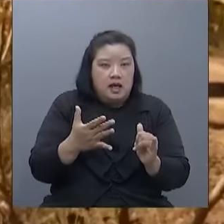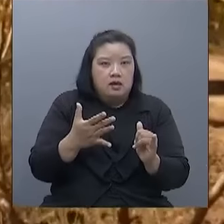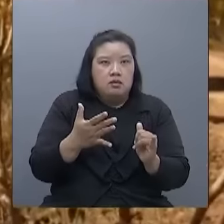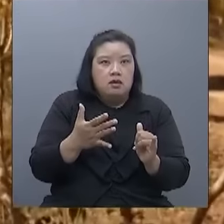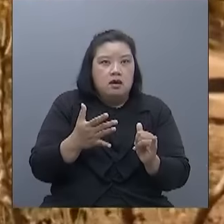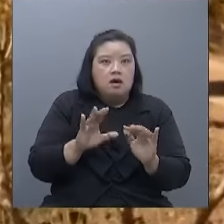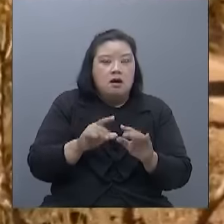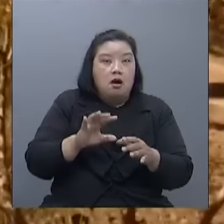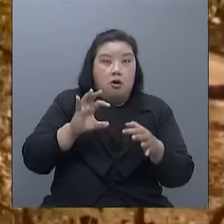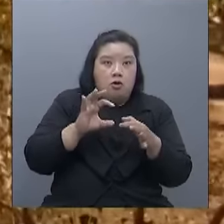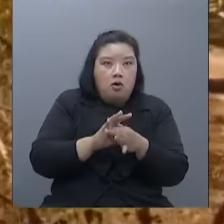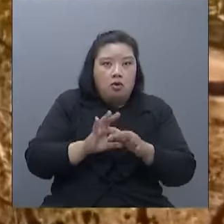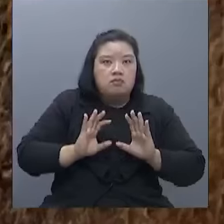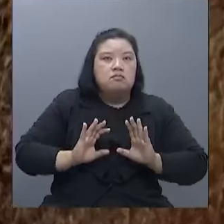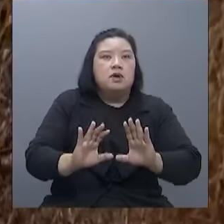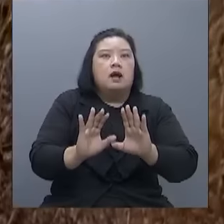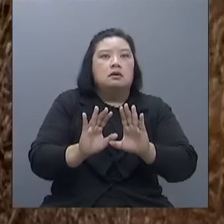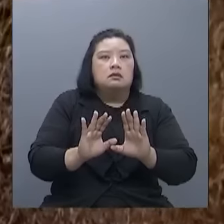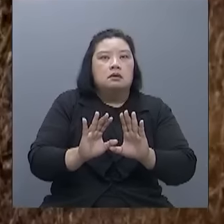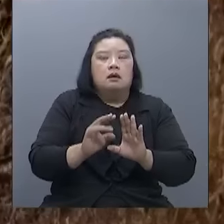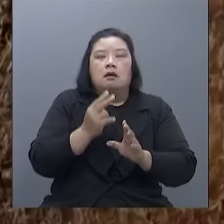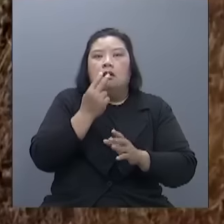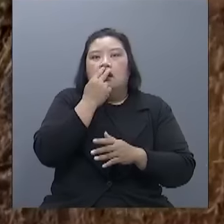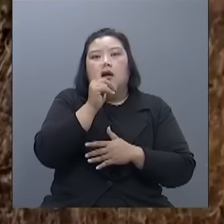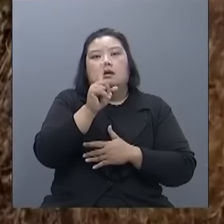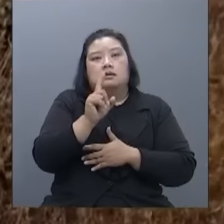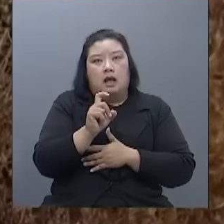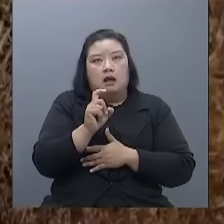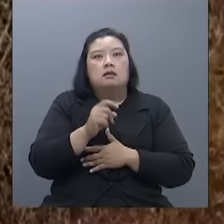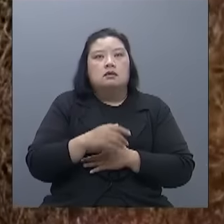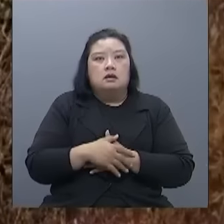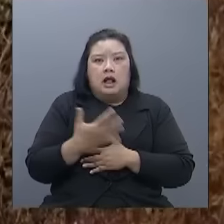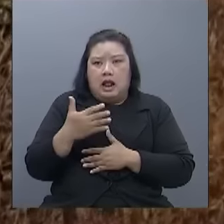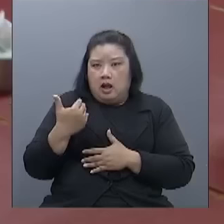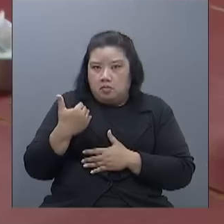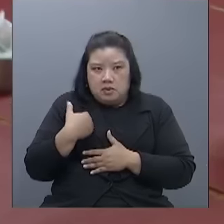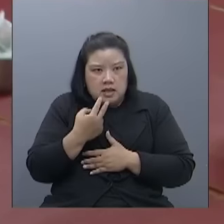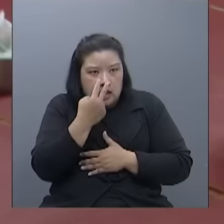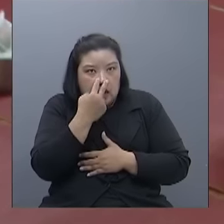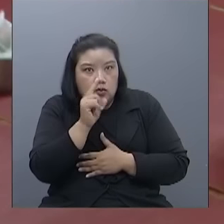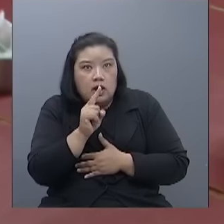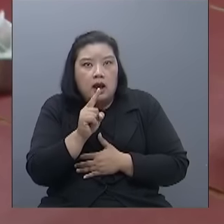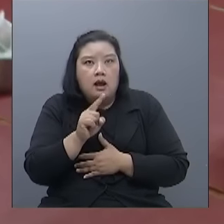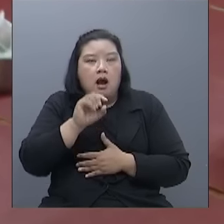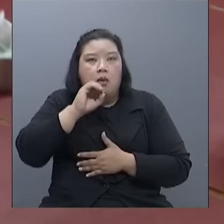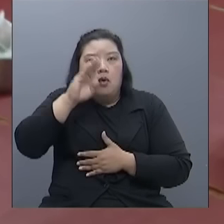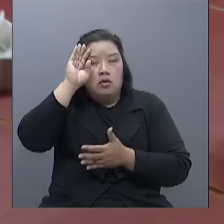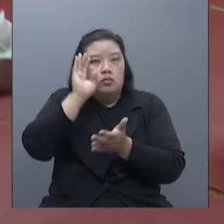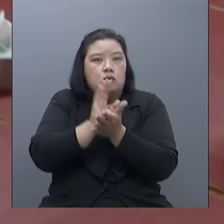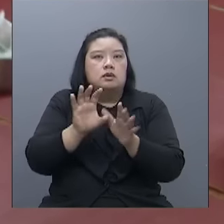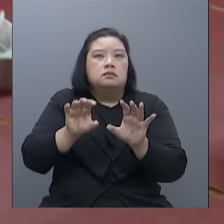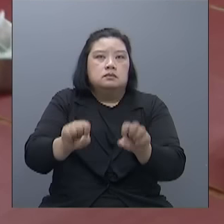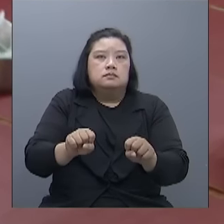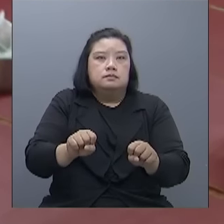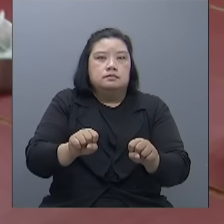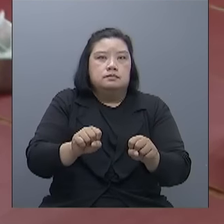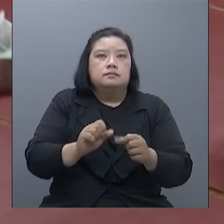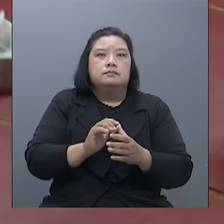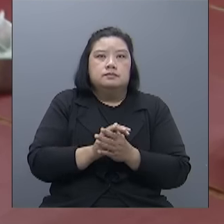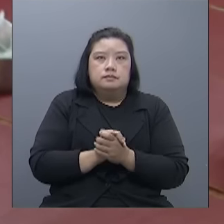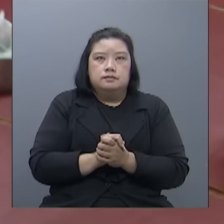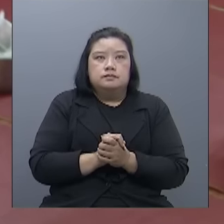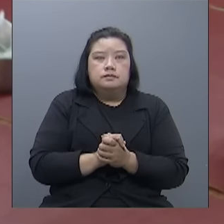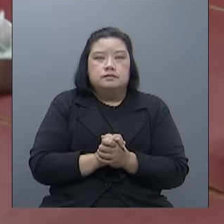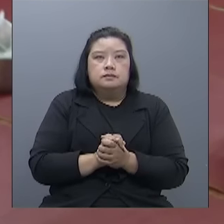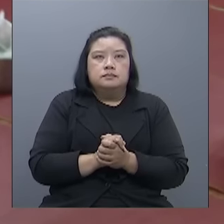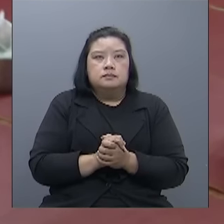นเสียชีวิตนะคะซึ่งขณะเกิดเหตุค่ะมีชาวบ้านในพื้นที่มาพบจึงแจ้งตำรวจเข้าจับกุมค่ะส่วนศ